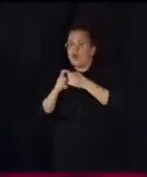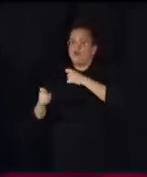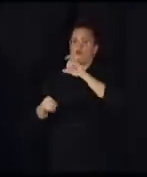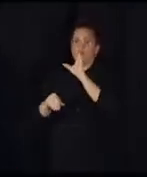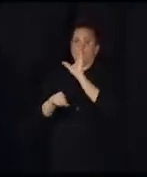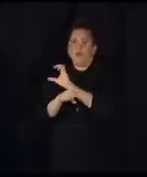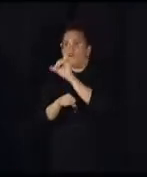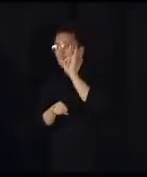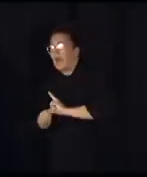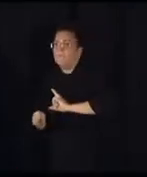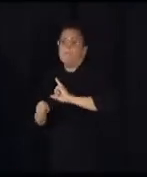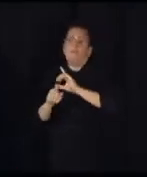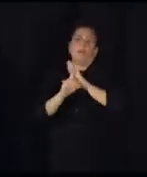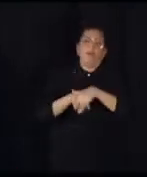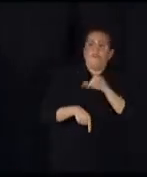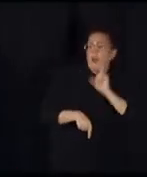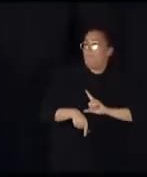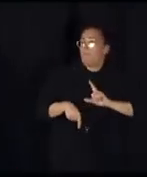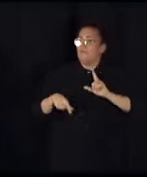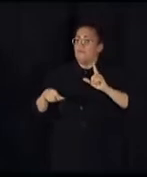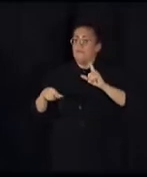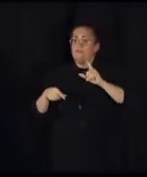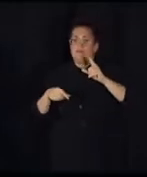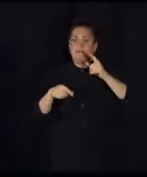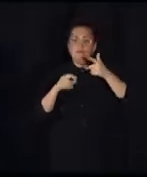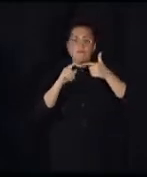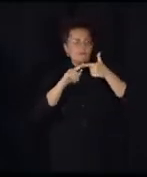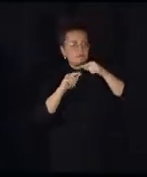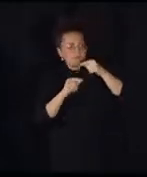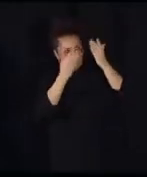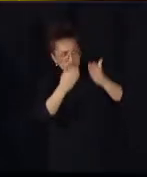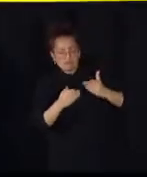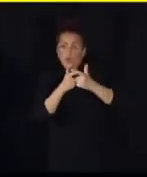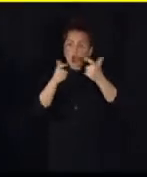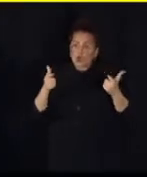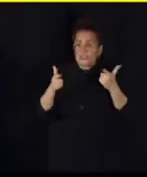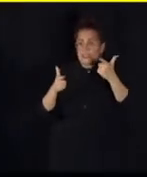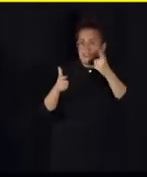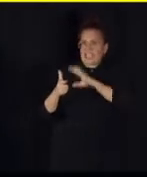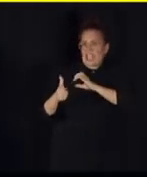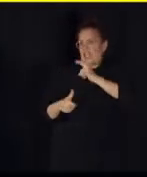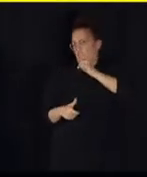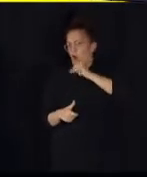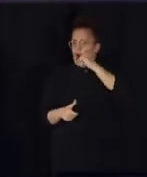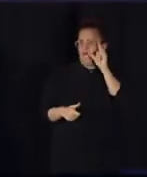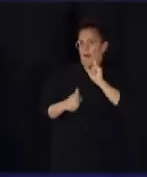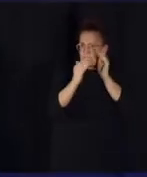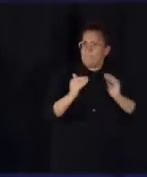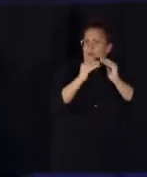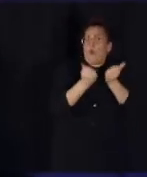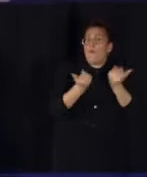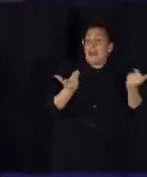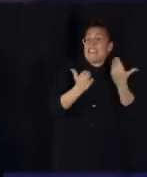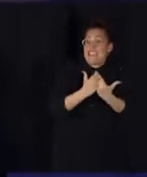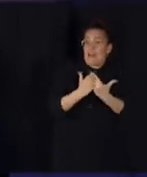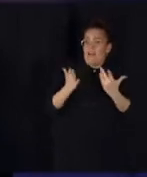avec Muriel Pénicaud sur l'index homme-femme dans les entreprises, de parité. Mais en